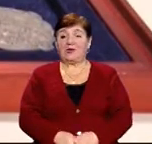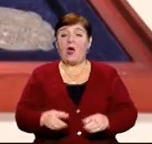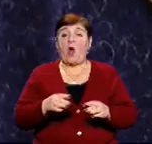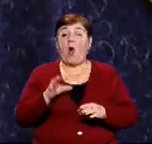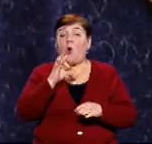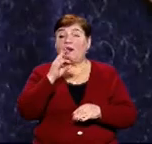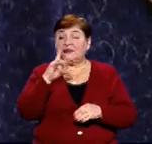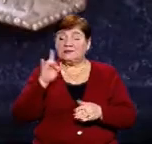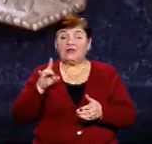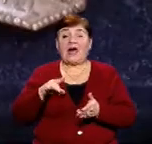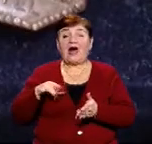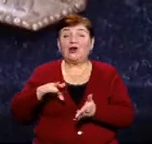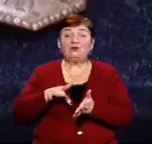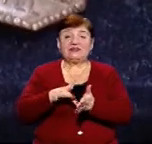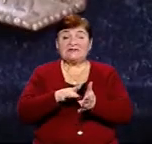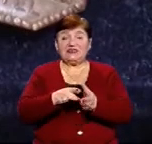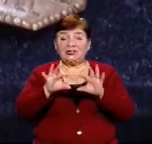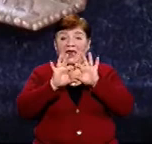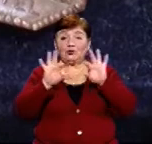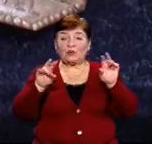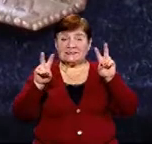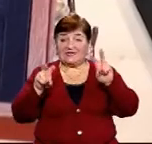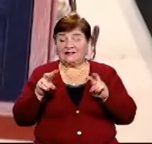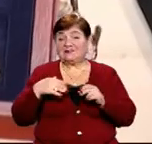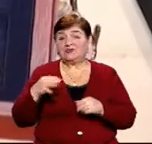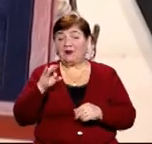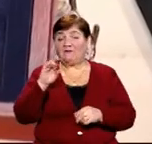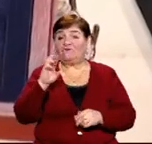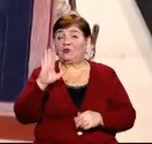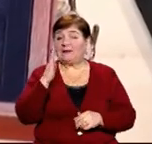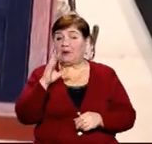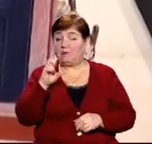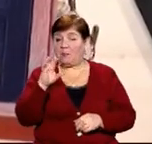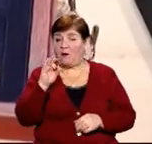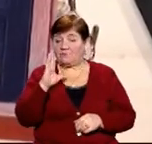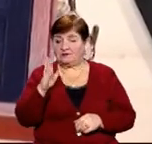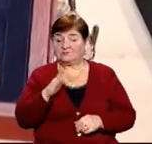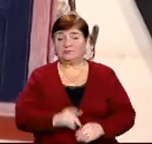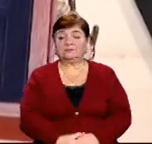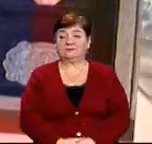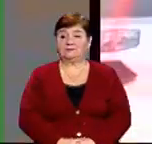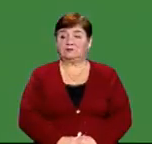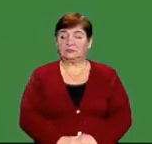Колекцію набійок для туристичних тростин зібрав ужгородець Володимир Бобков.